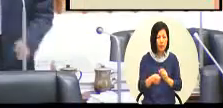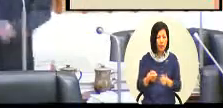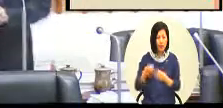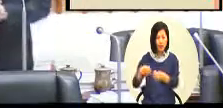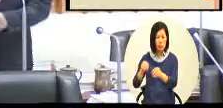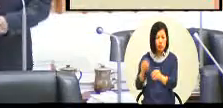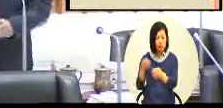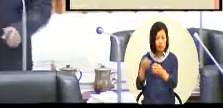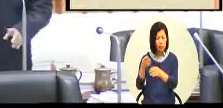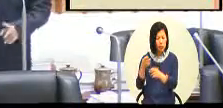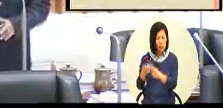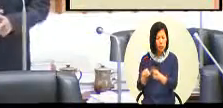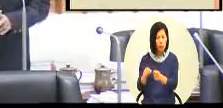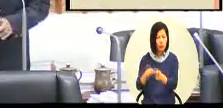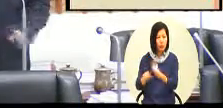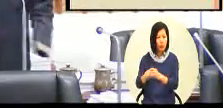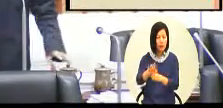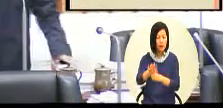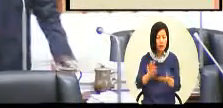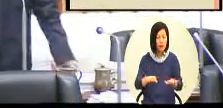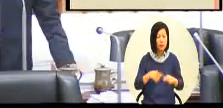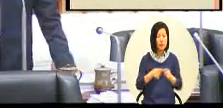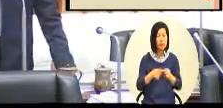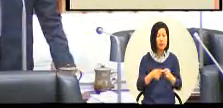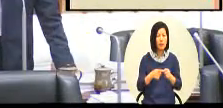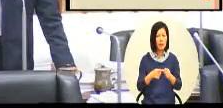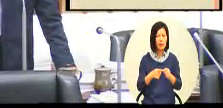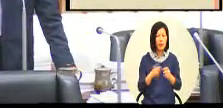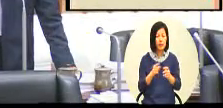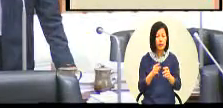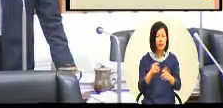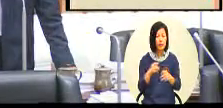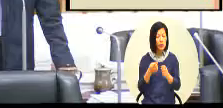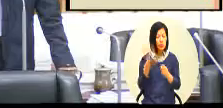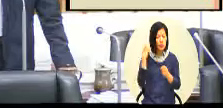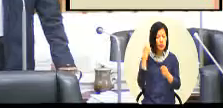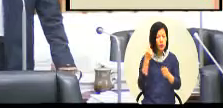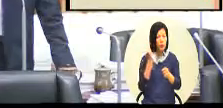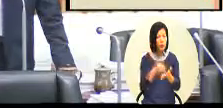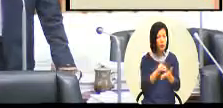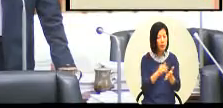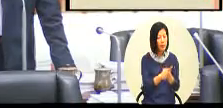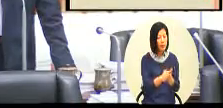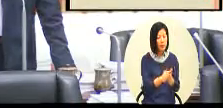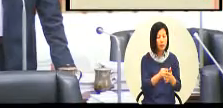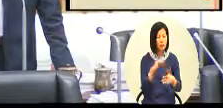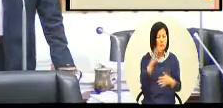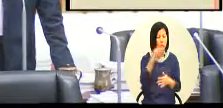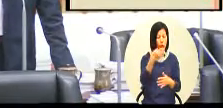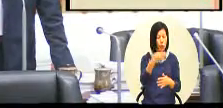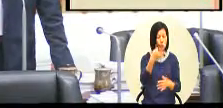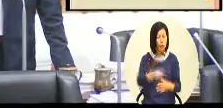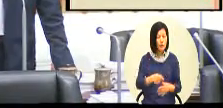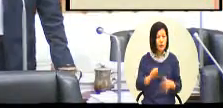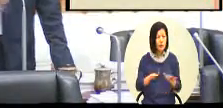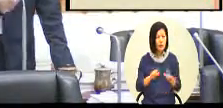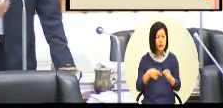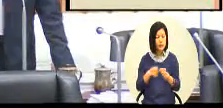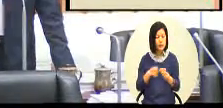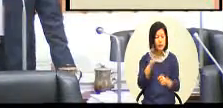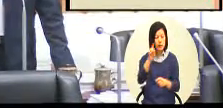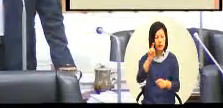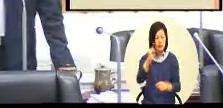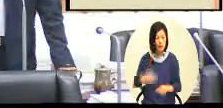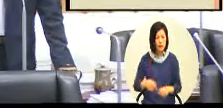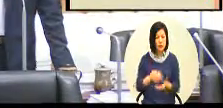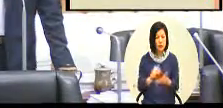原本在今年我们长期以来在今年，去年是编9亿多，那今年是10亿。那我们在104年的时